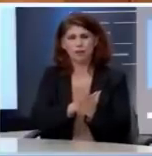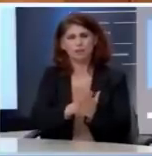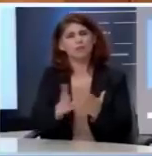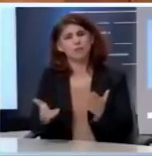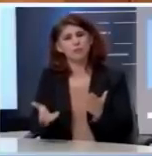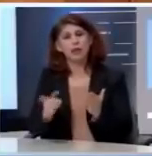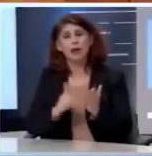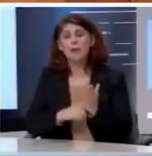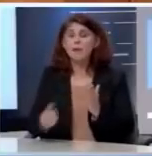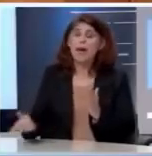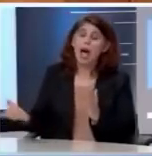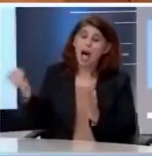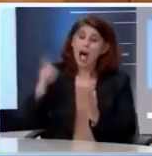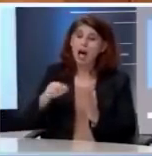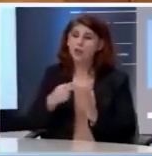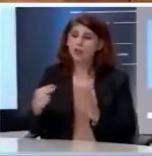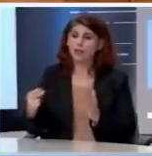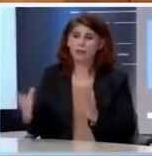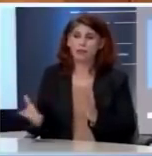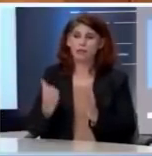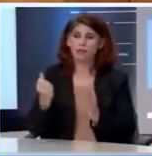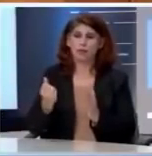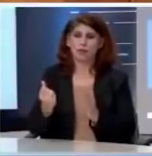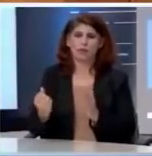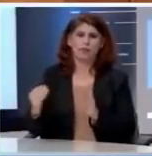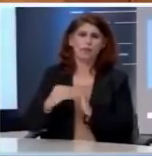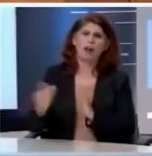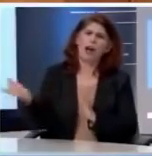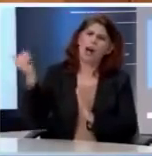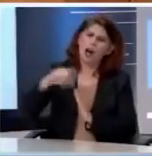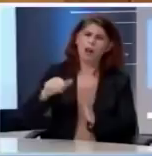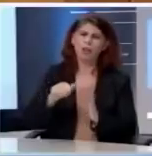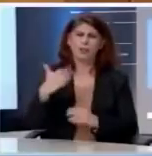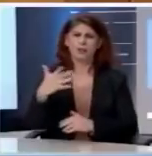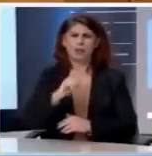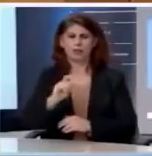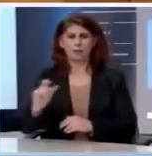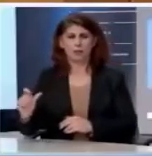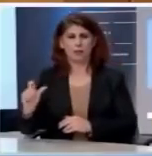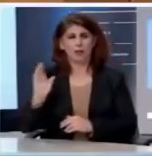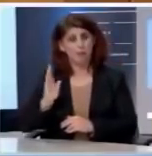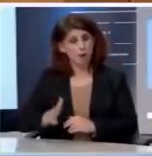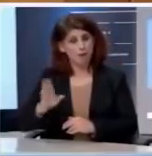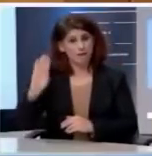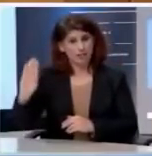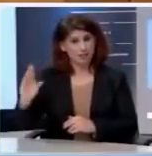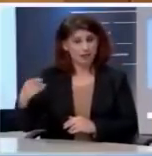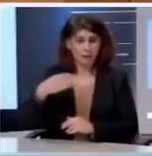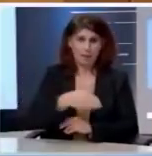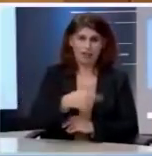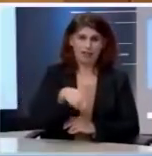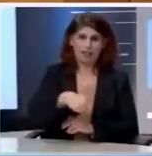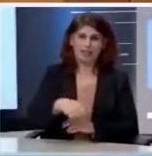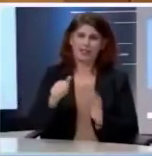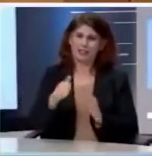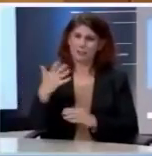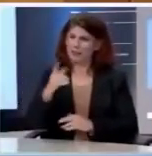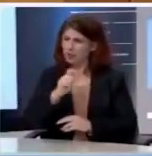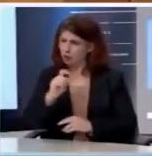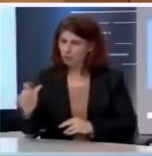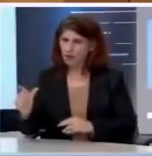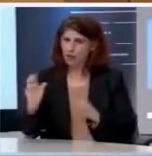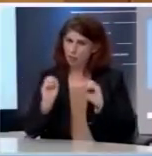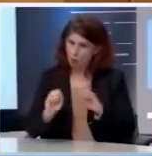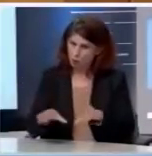απόφαση, έπρεπε να βρουν κάτι άλλο. Και βάλανε άλλα 65 εκατομμύρια. Για να μπορεί να πάει ο Βαξεβάνης στο δικαστήριο και να πει: εντάξει, έβαλα 65